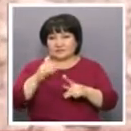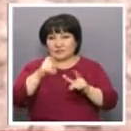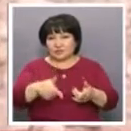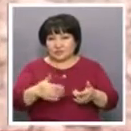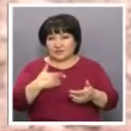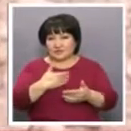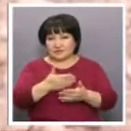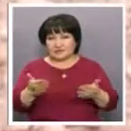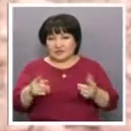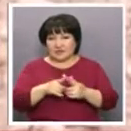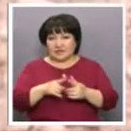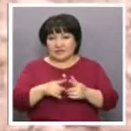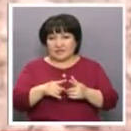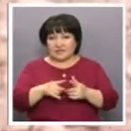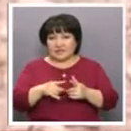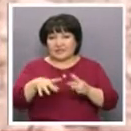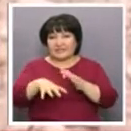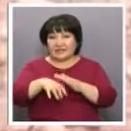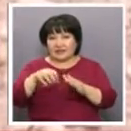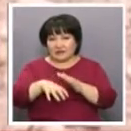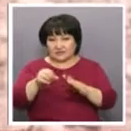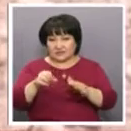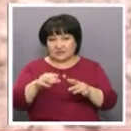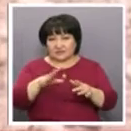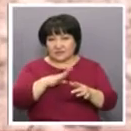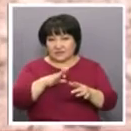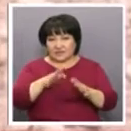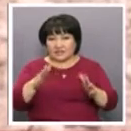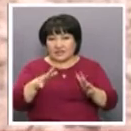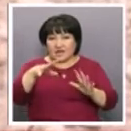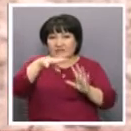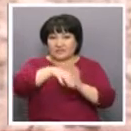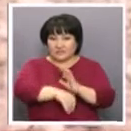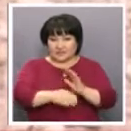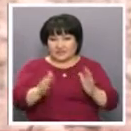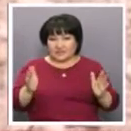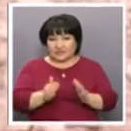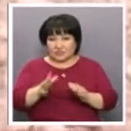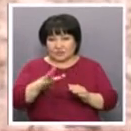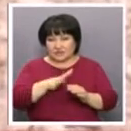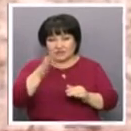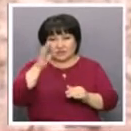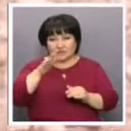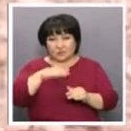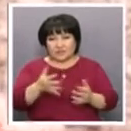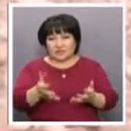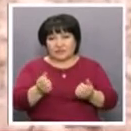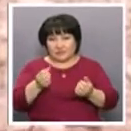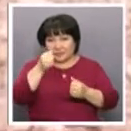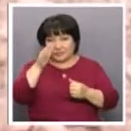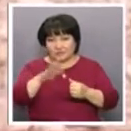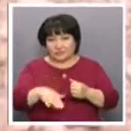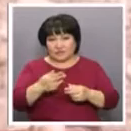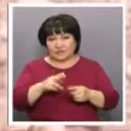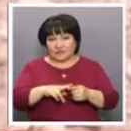мынандарда, бірақ дренаждың сыйымдылығы кіші болғандықтан мына суды толық қабылдай алмай отыр. Сондықтан қазір мына жерге